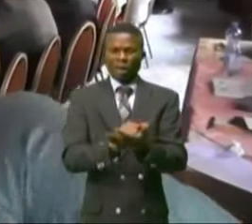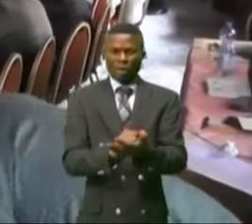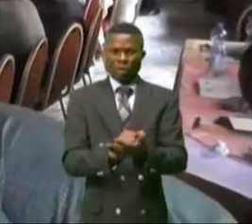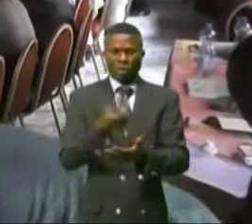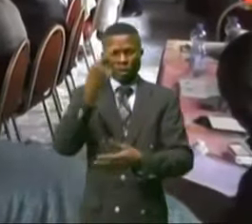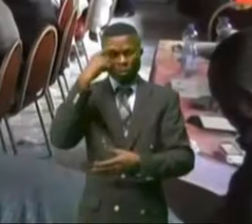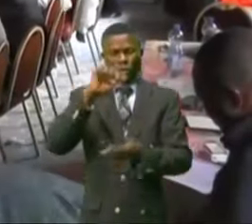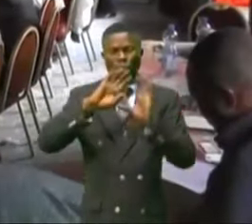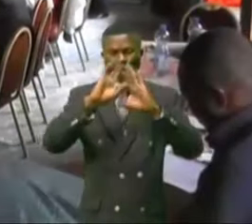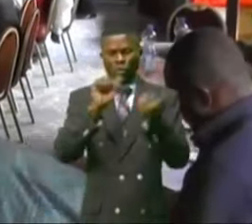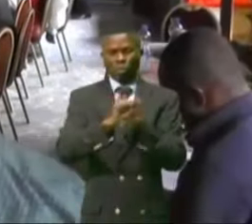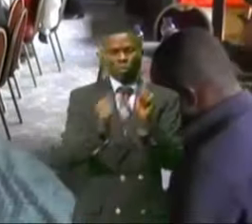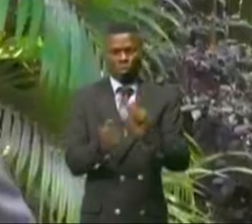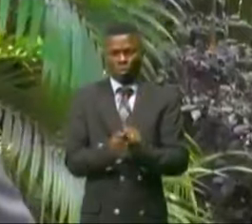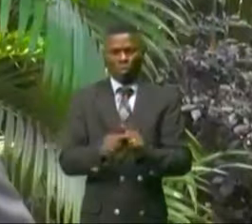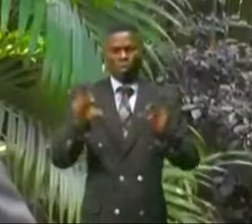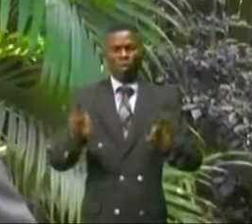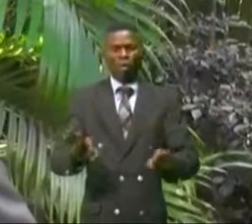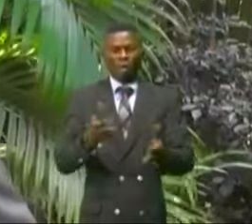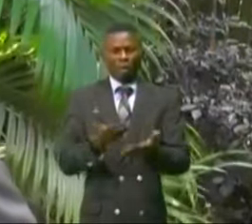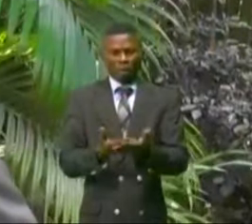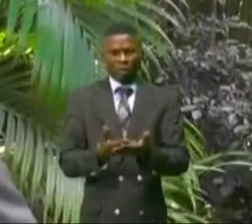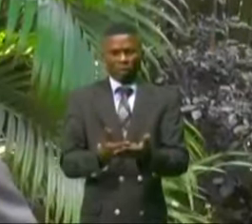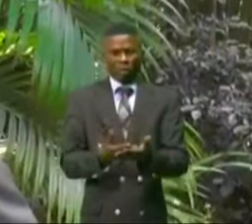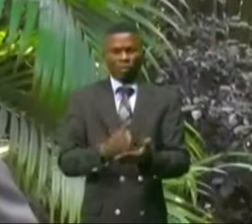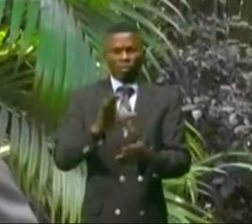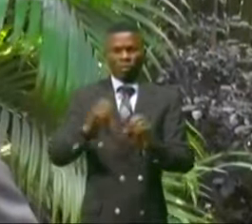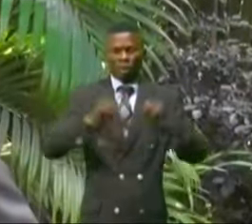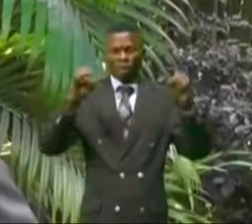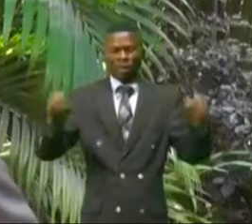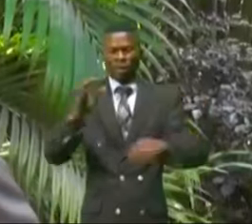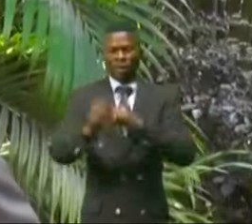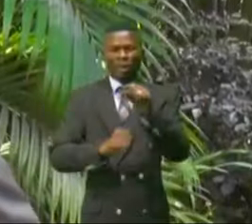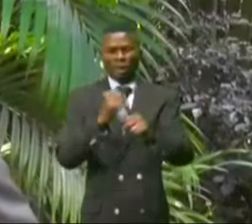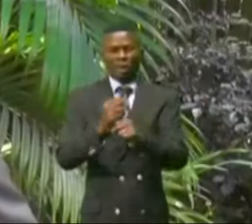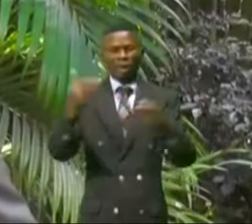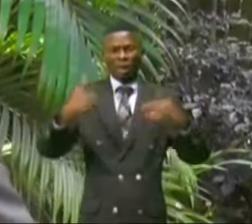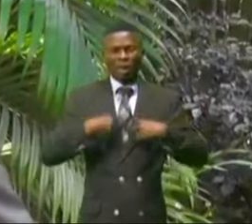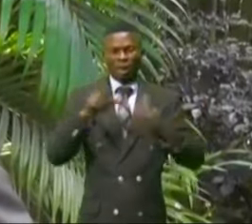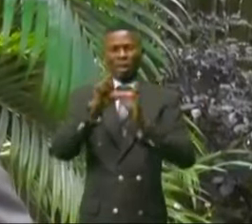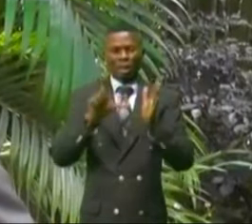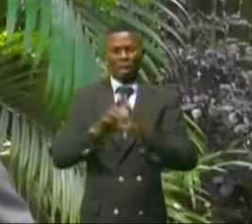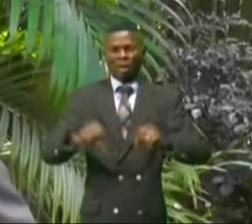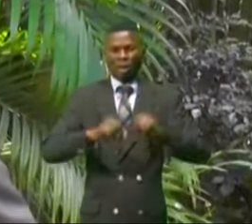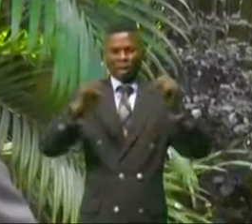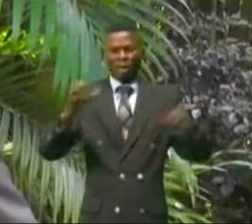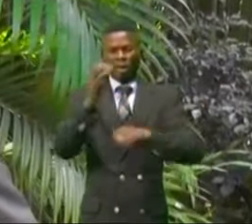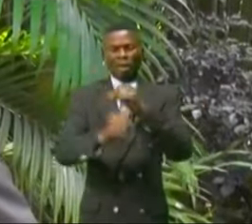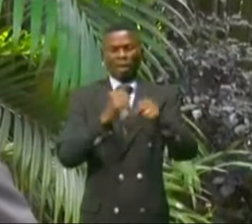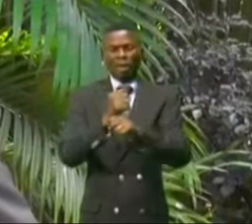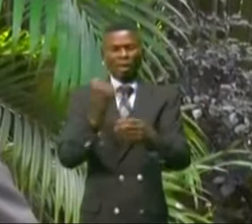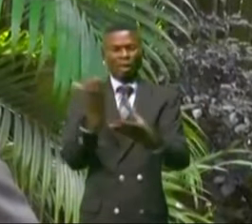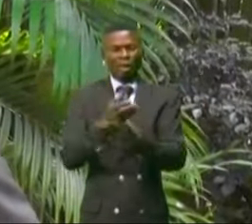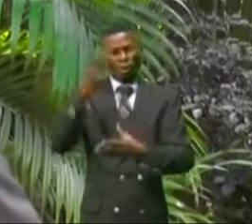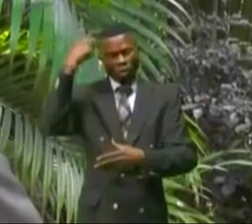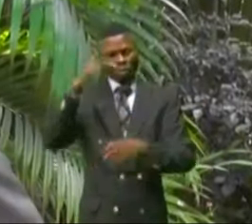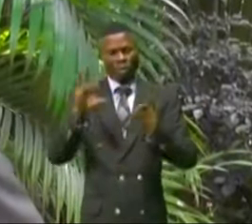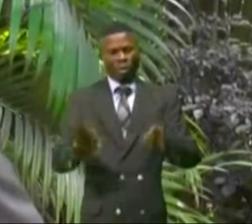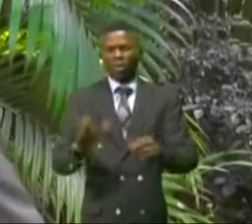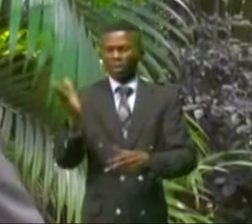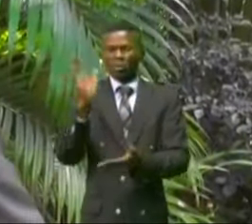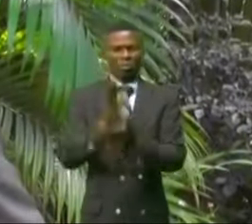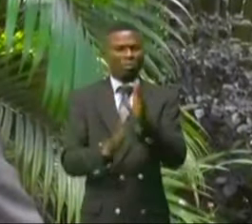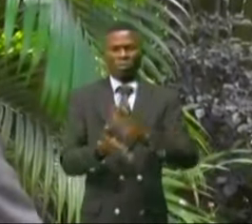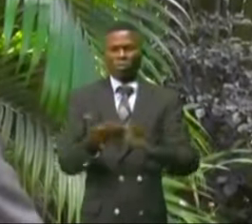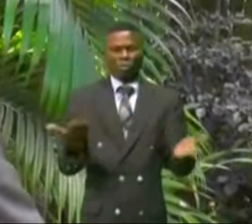par rapport à tout ce qu'il y a comme foncier. Il y a 50 ans que nous avons cette loi, mais il y a 50 ans on n'avait pas un document de politique